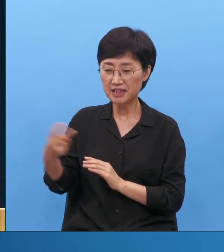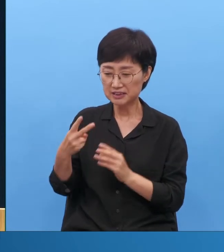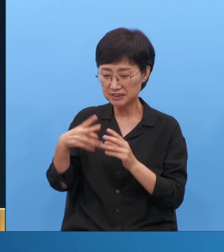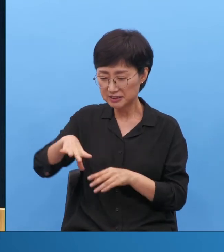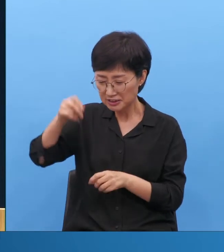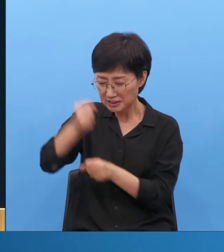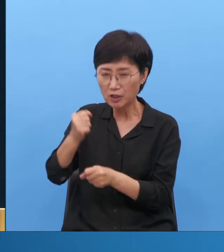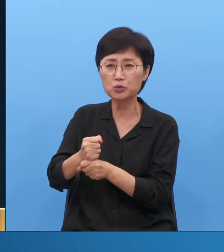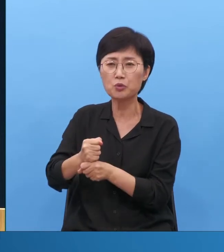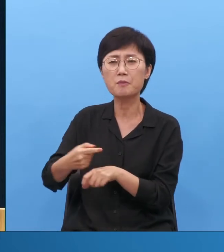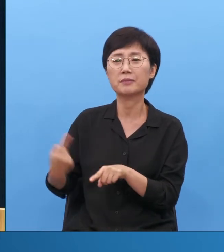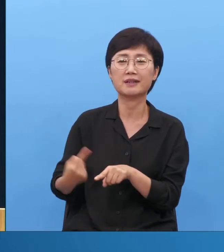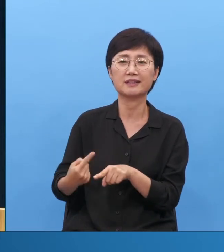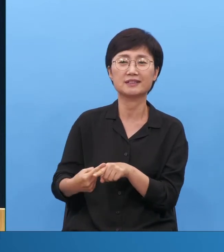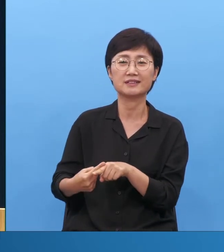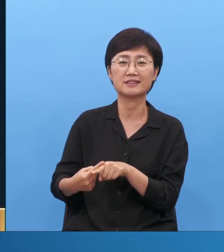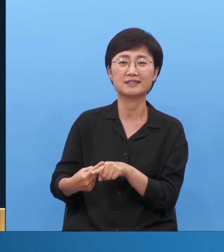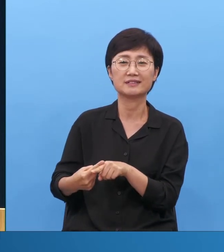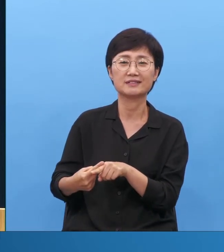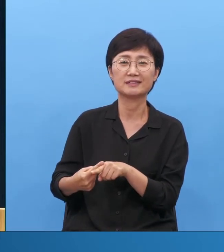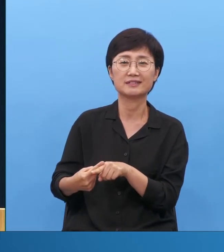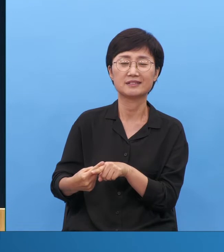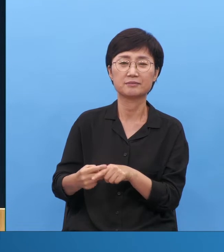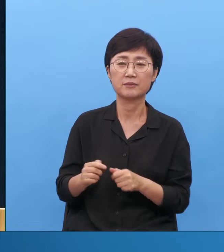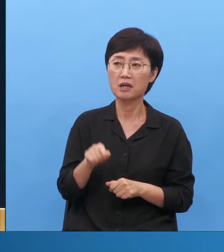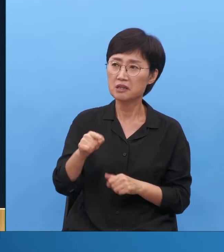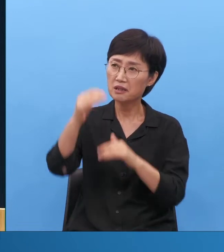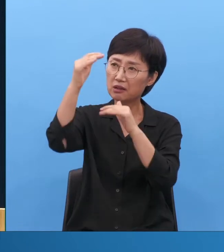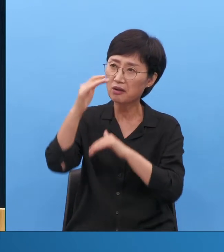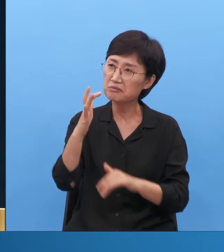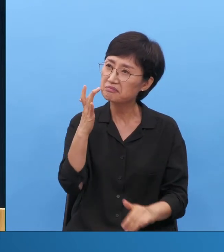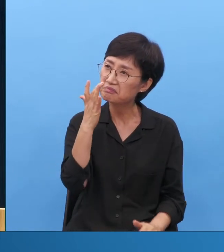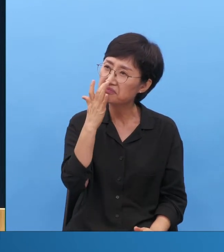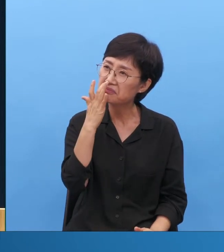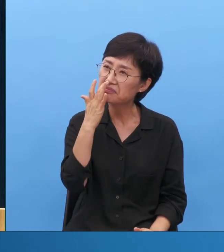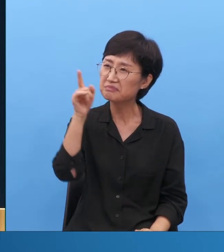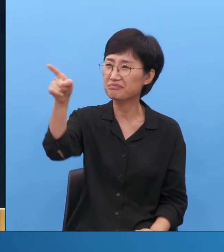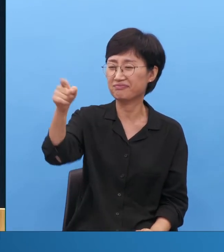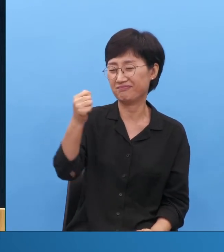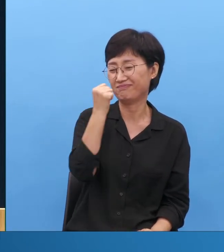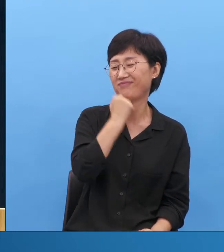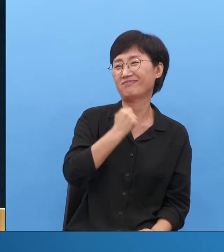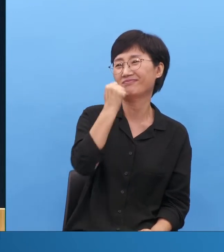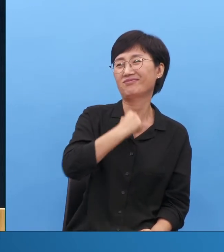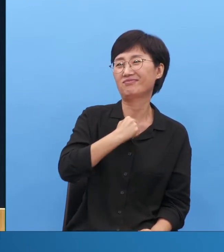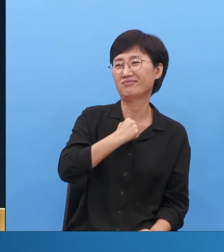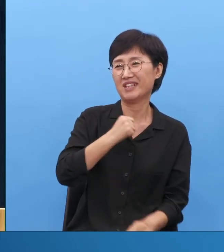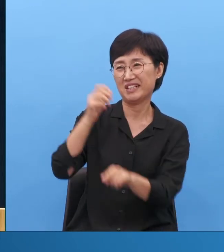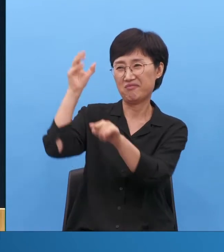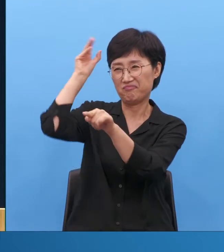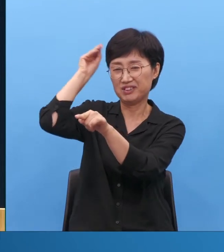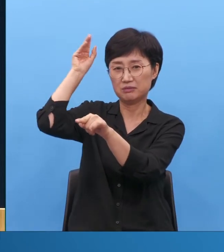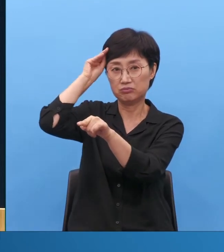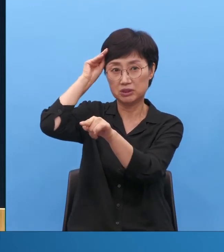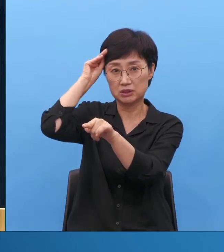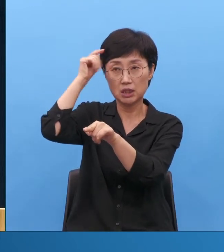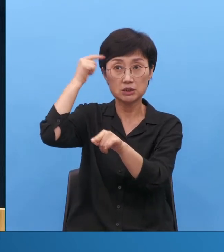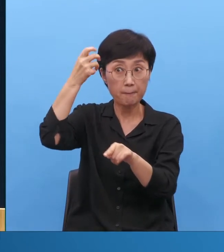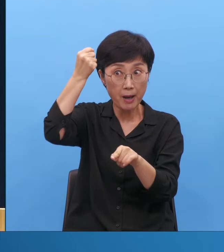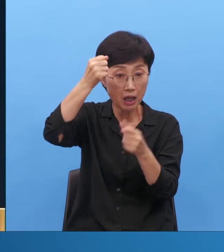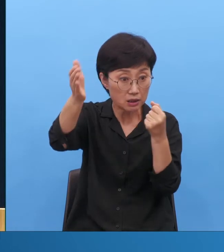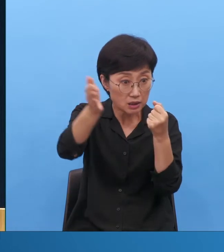recreation, but we do not believe it. 조금 배웠다고 생각되는 사람들은 안 믿어요. 그러니까 문제 오는 거예요. 영적 문제 오는 The 거예요. people who